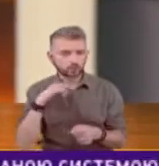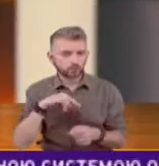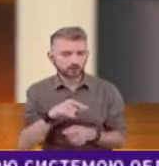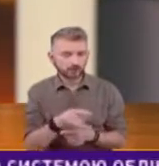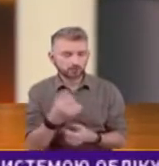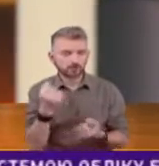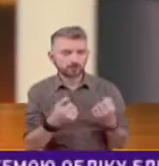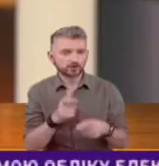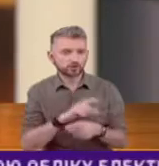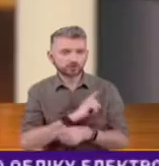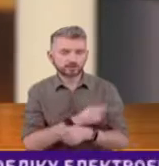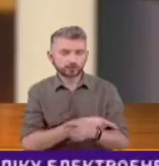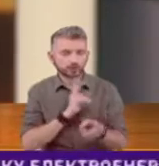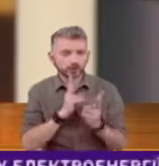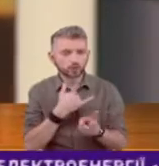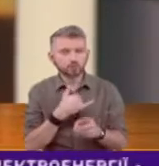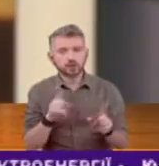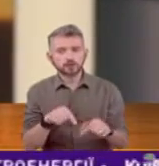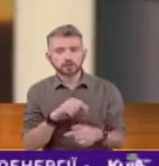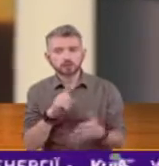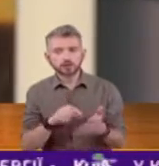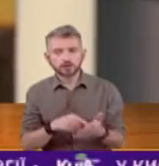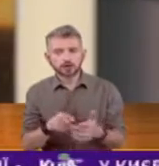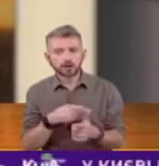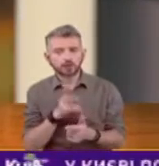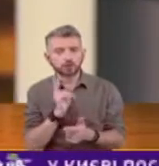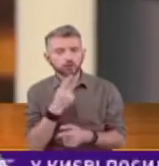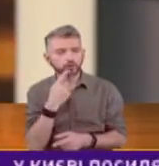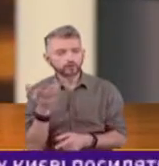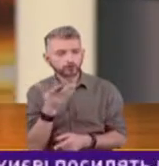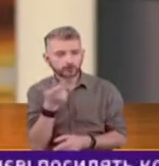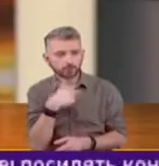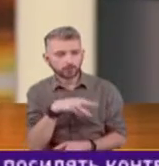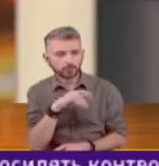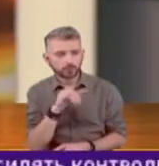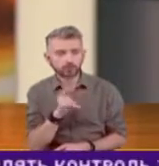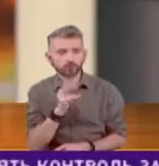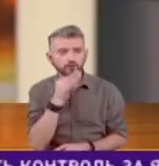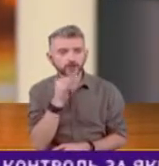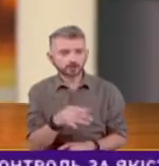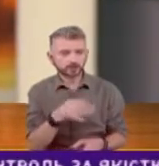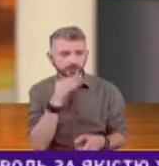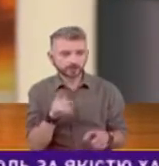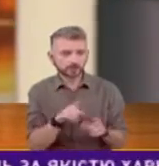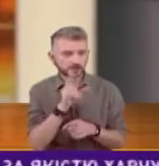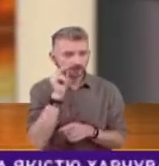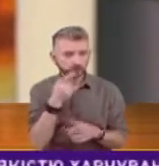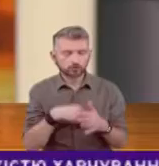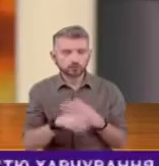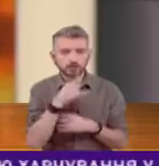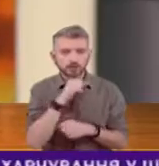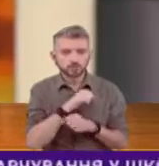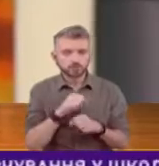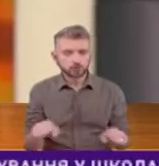водії дуже сильно нарікають, то в мене також є питання, або хто звітував пану меру і хто сказав сказати такі цифри. Тому що, ну, не